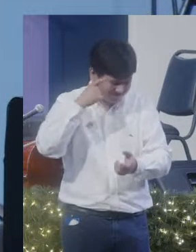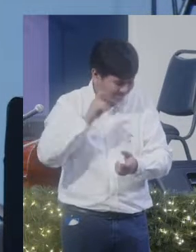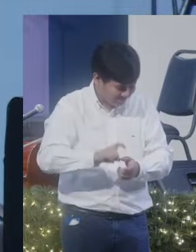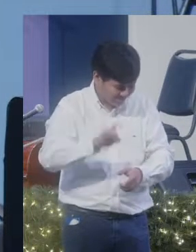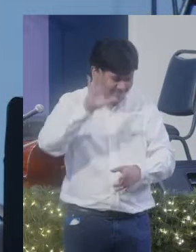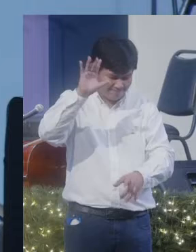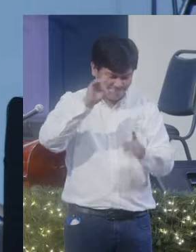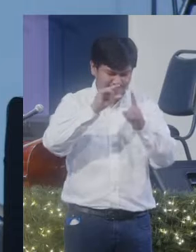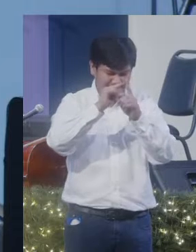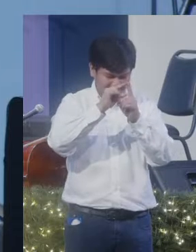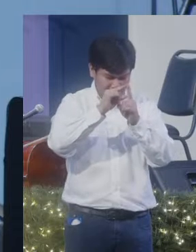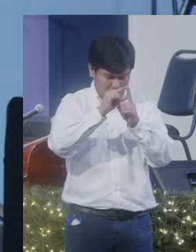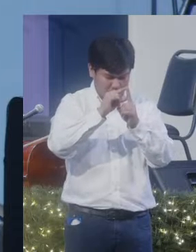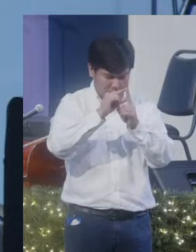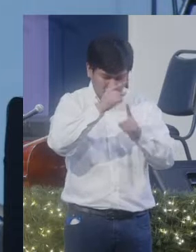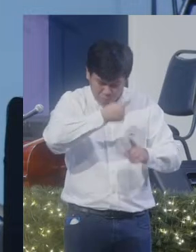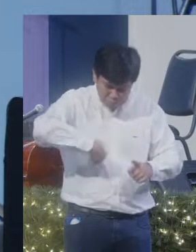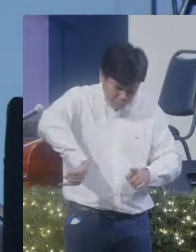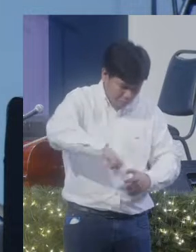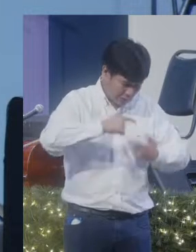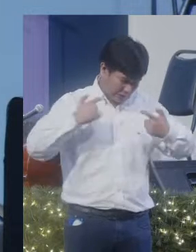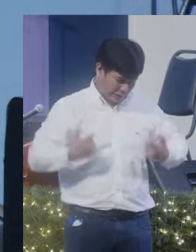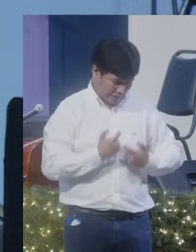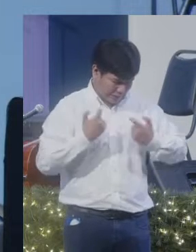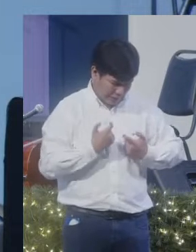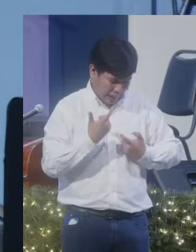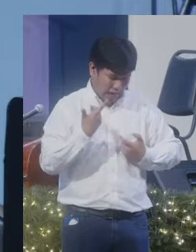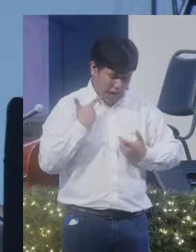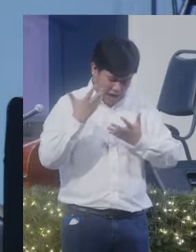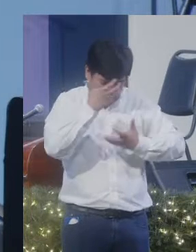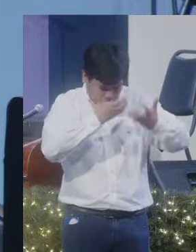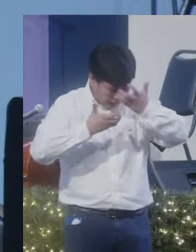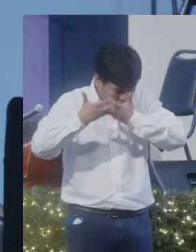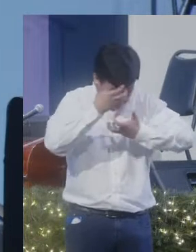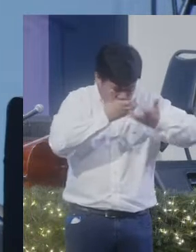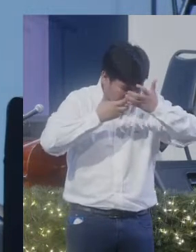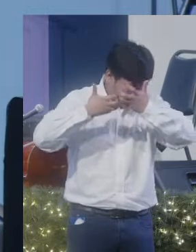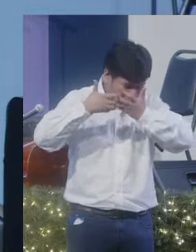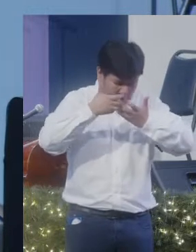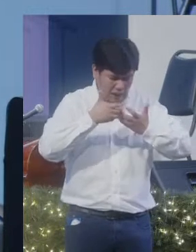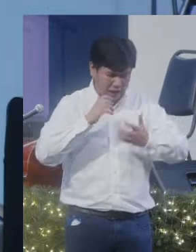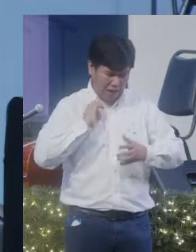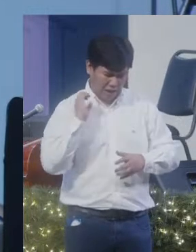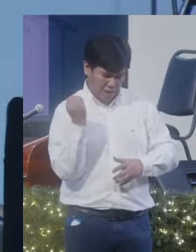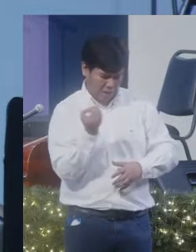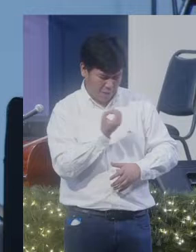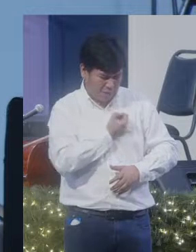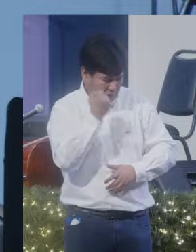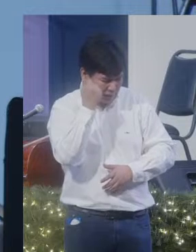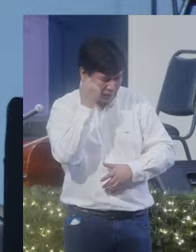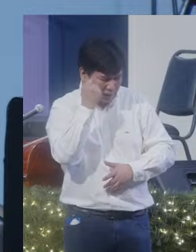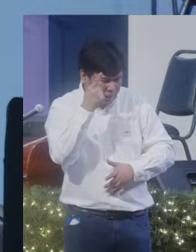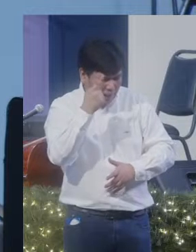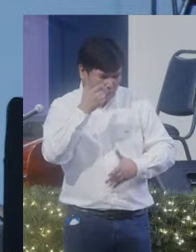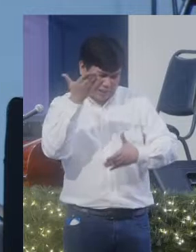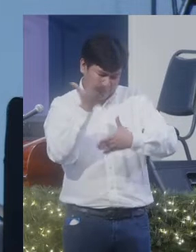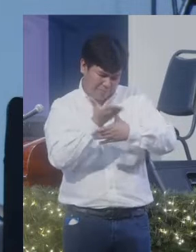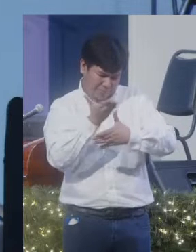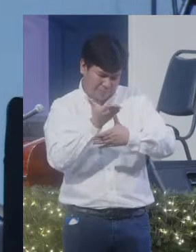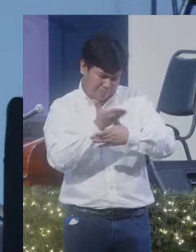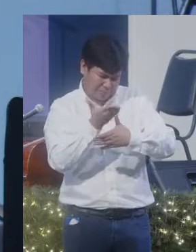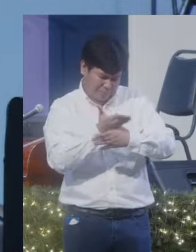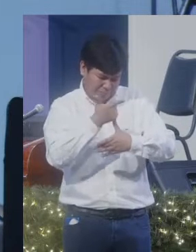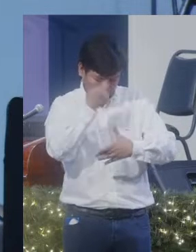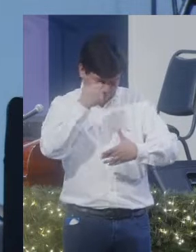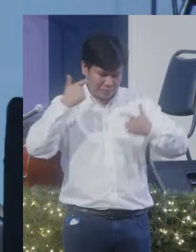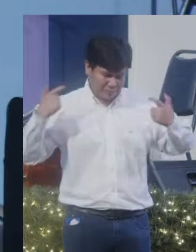salita. Dahil po kami makasalanan, natatalokbungan, Panginoon, ng dilim ang aming pag-unawa.